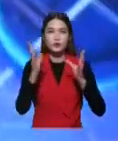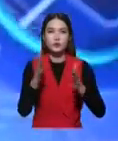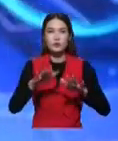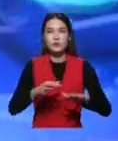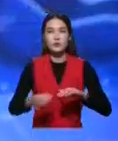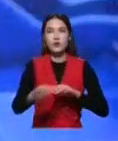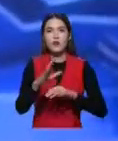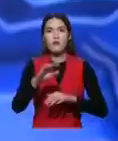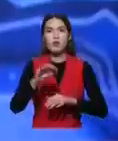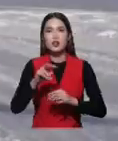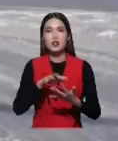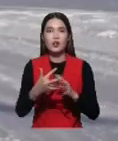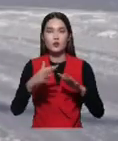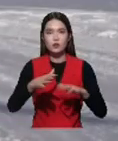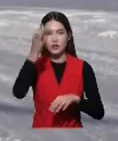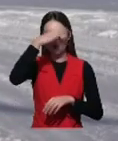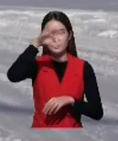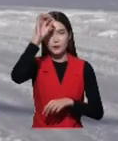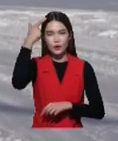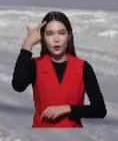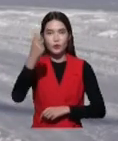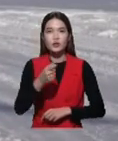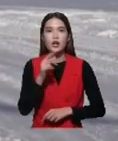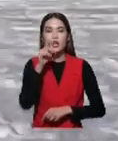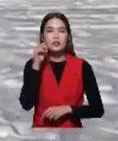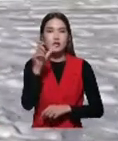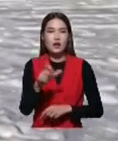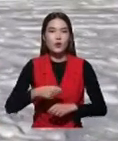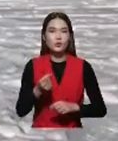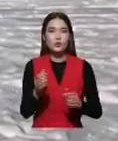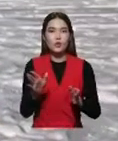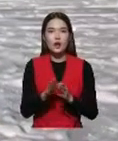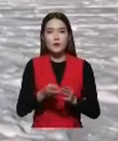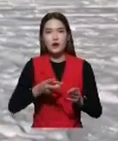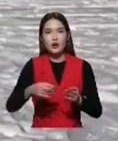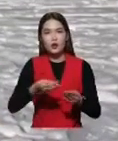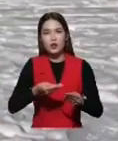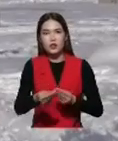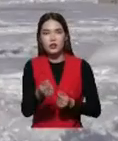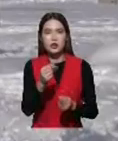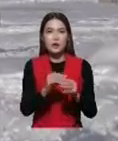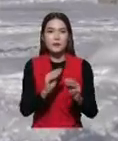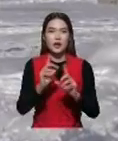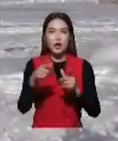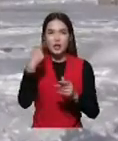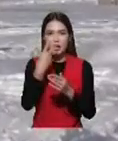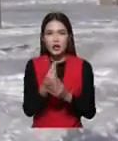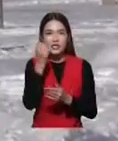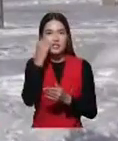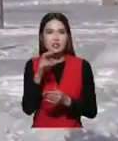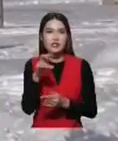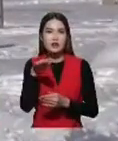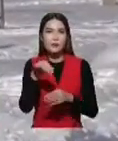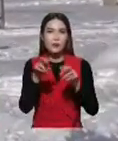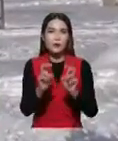Ветелке ауылында болған. Полицияның хабарлағандай бойжеткен достарымен бірге сырғанақ тепкен. Мәшінеге тіркелген көліктің ескі капотына отырады. Женгіл